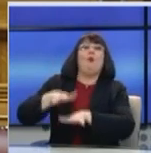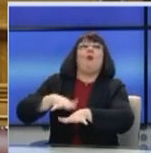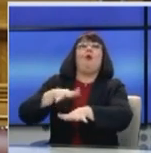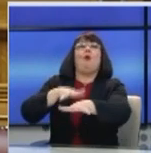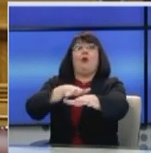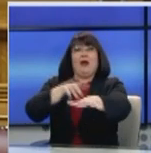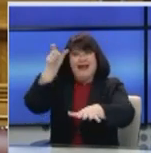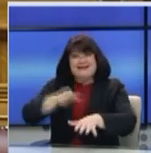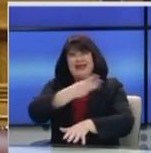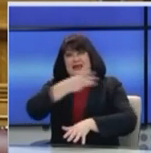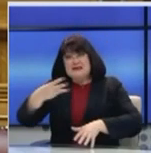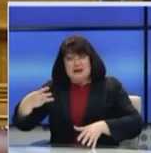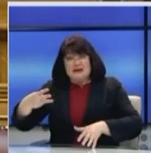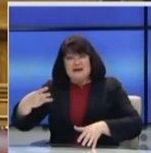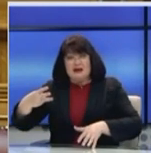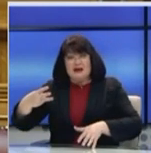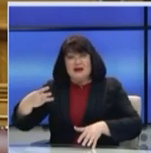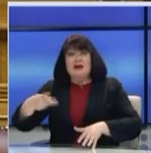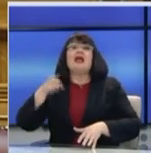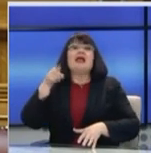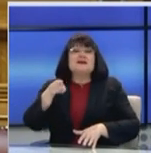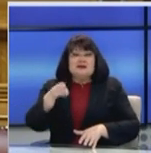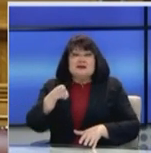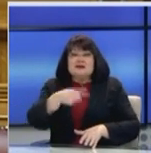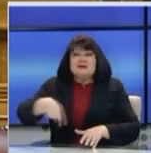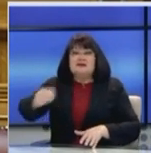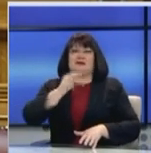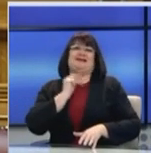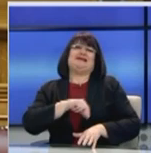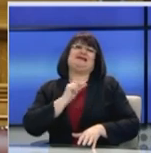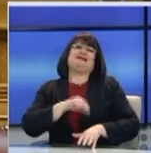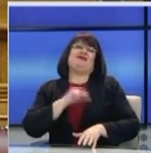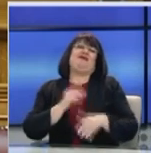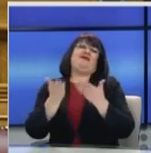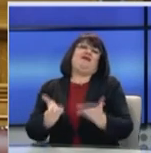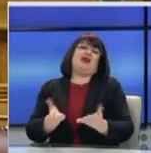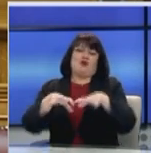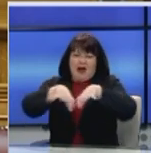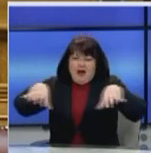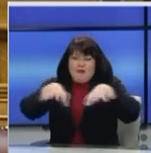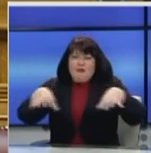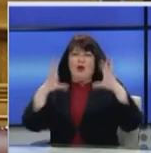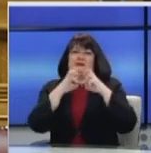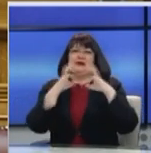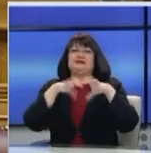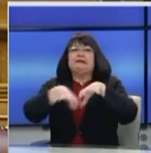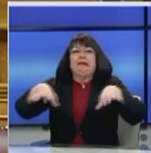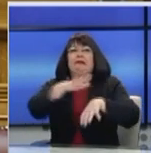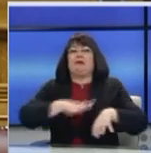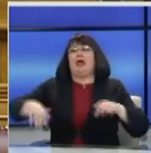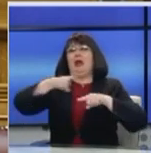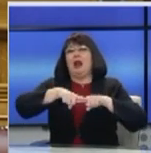εσείς και το κόμμα σας ήσασταν οι μεγάλοι ωφελημένοι από το διχασμό της ελληνικής